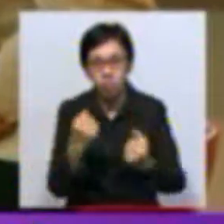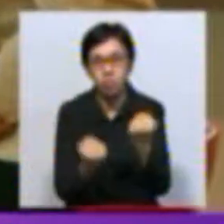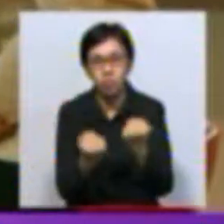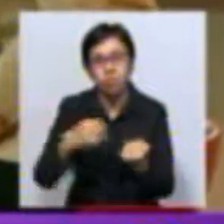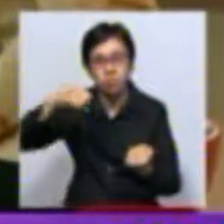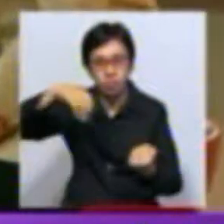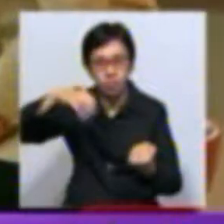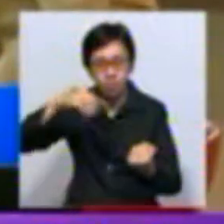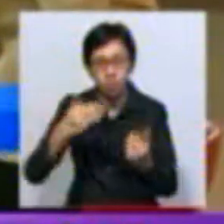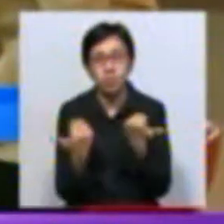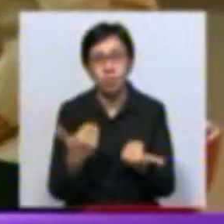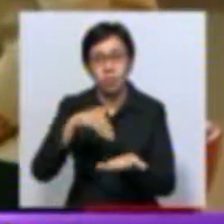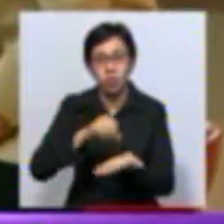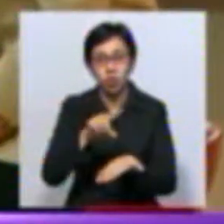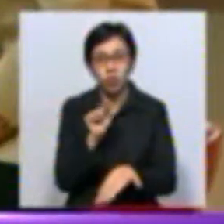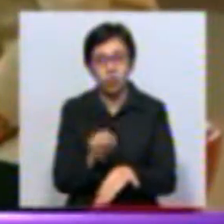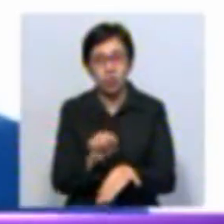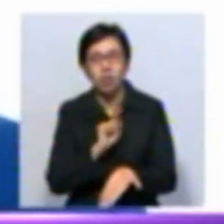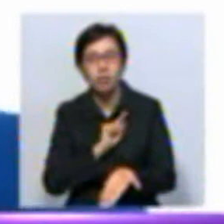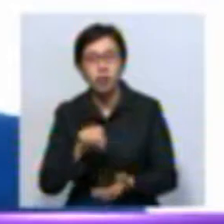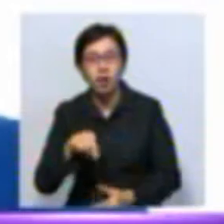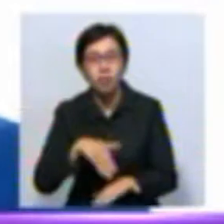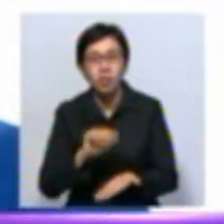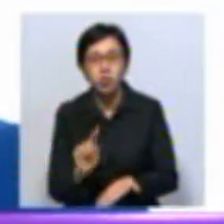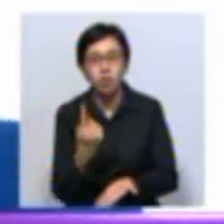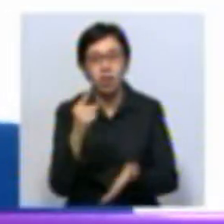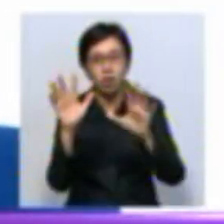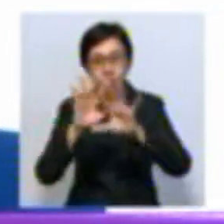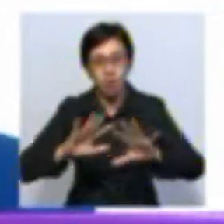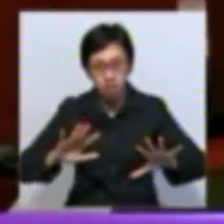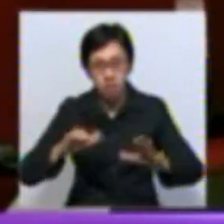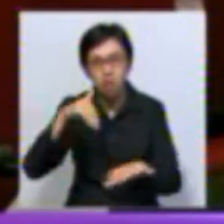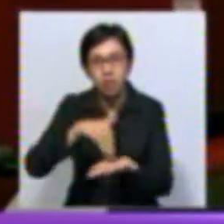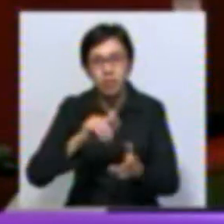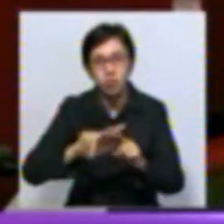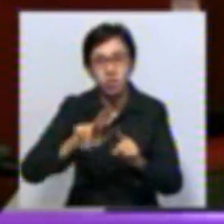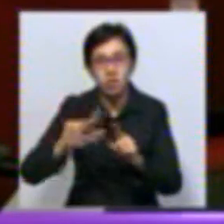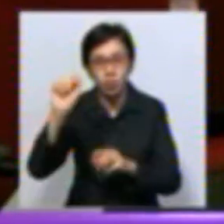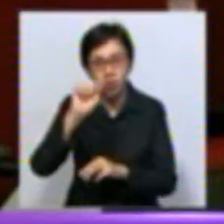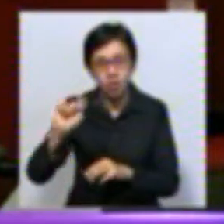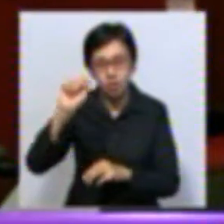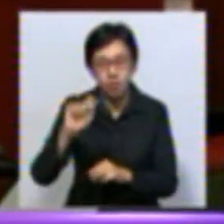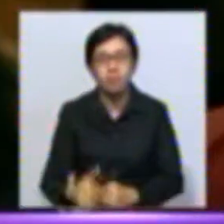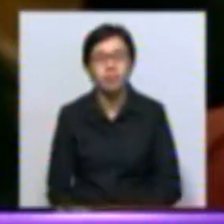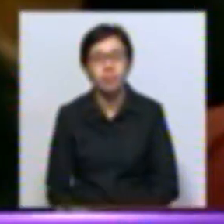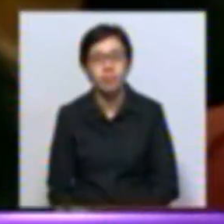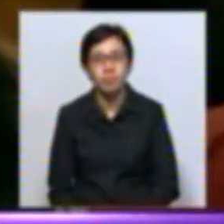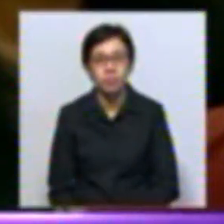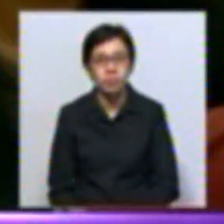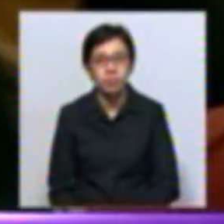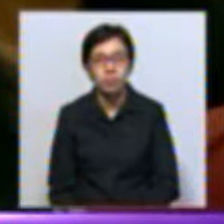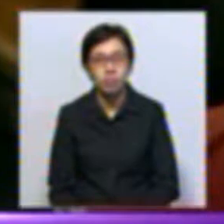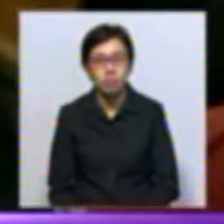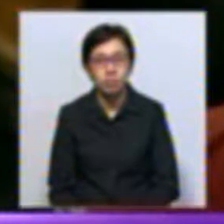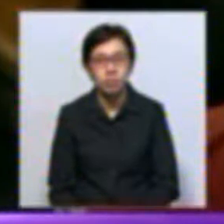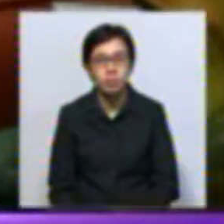นต์ไฟฟ้าโดยศูนย์ปฏิบัติการแห่งนี้เป็นแห่งแรกของอาเซียนและแห่งที่3ในเอเชียนายคมสัน